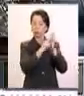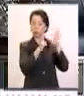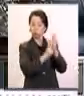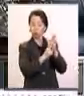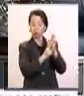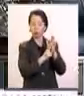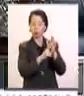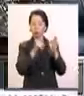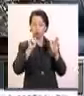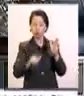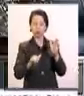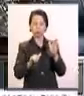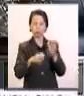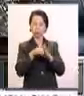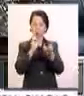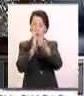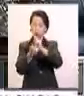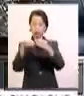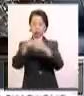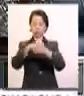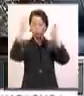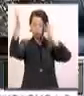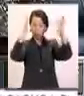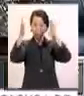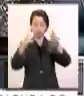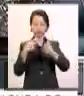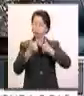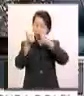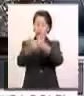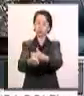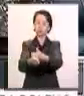yang digubal di dalam negara kita, kita akan